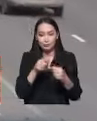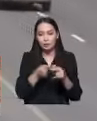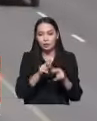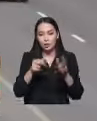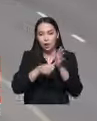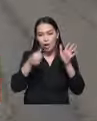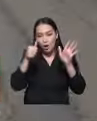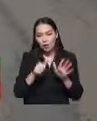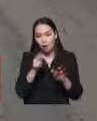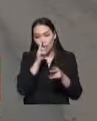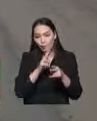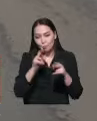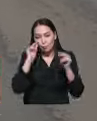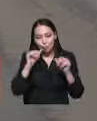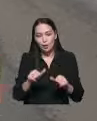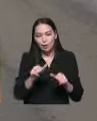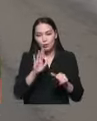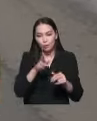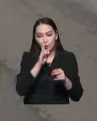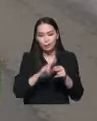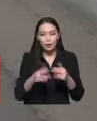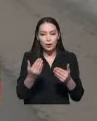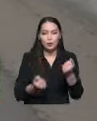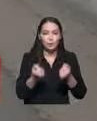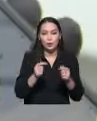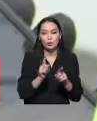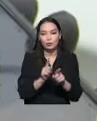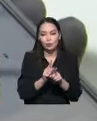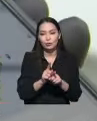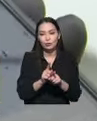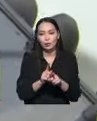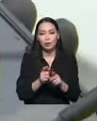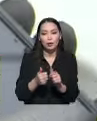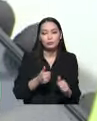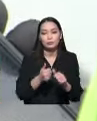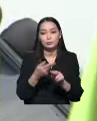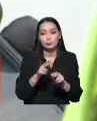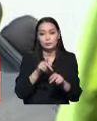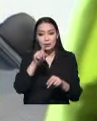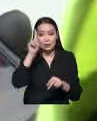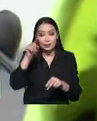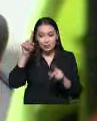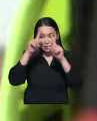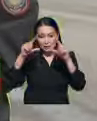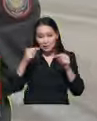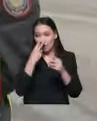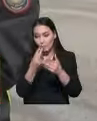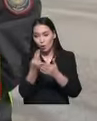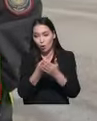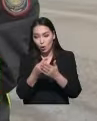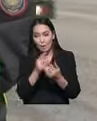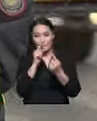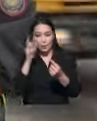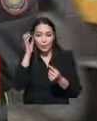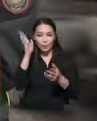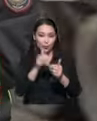айырылады. Яғни алдында келе жатқан көлікті басып озуға болмайды деген арнайы белгі бар жерден қарсы бағытқа өткендерге осындай